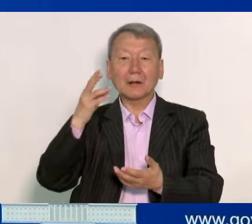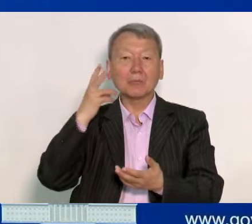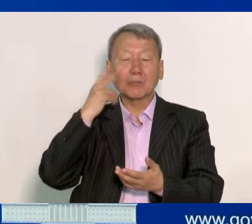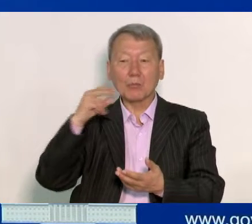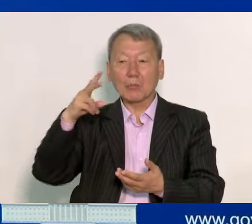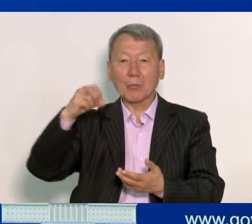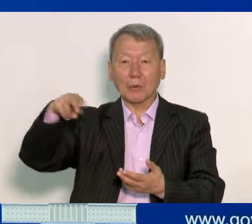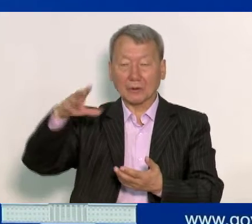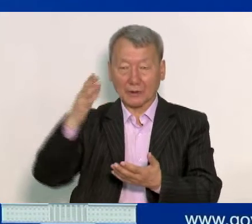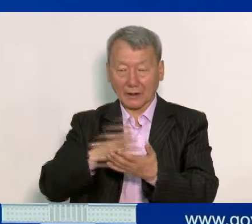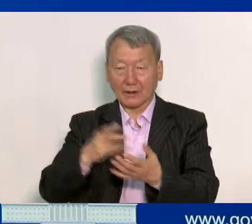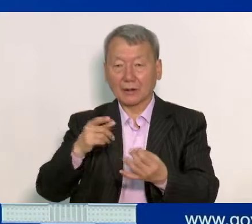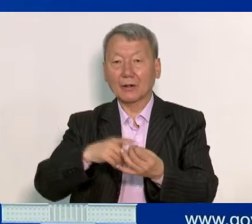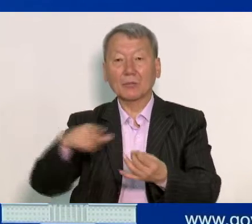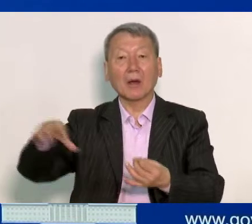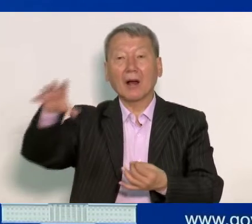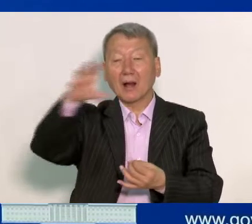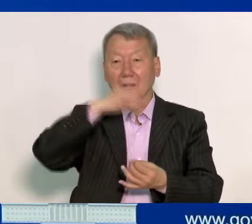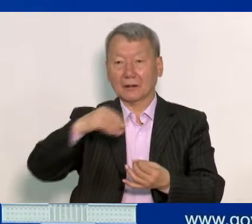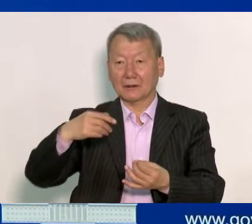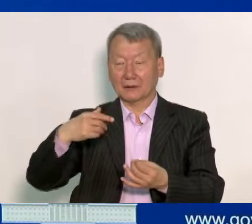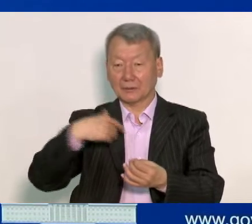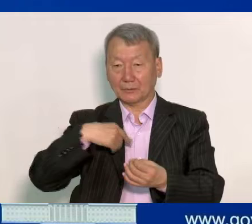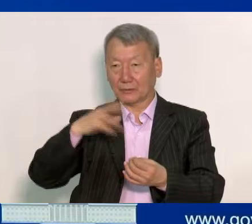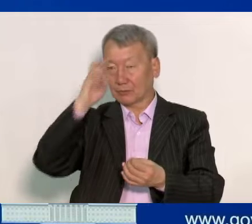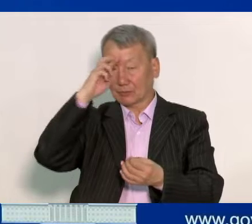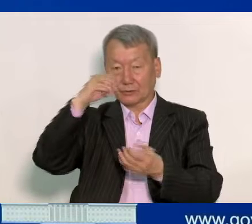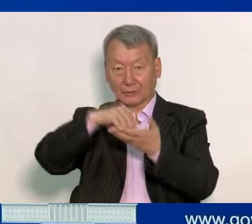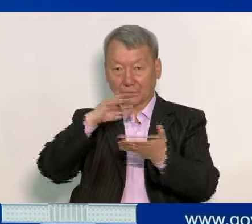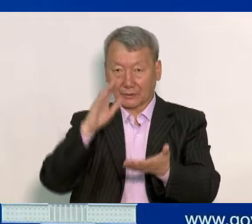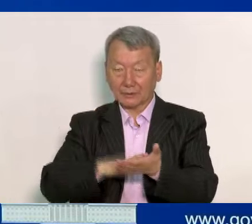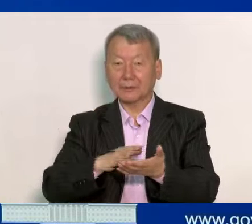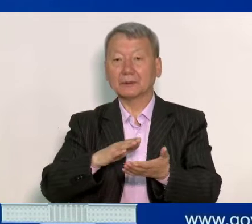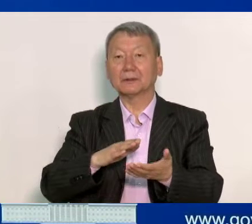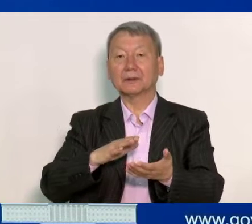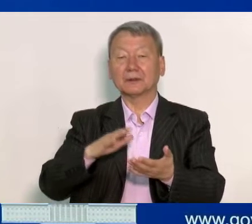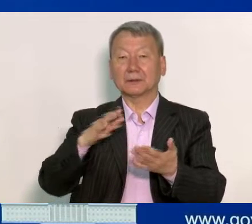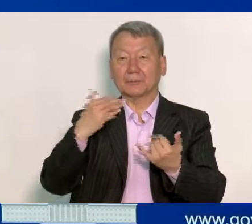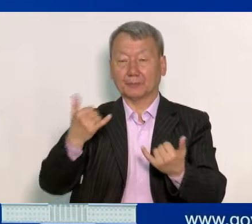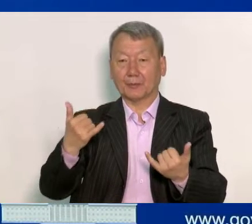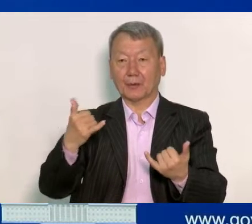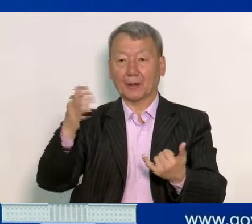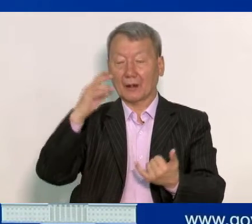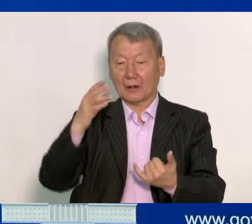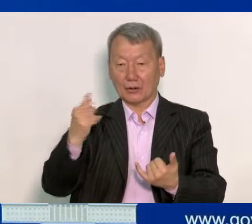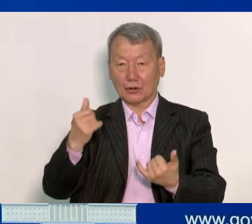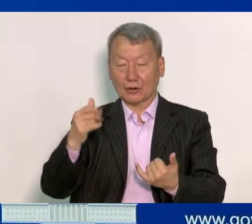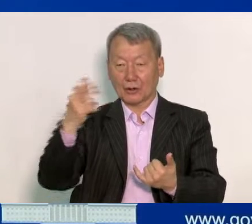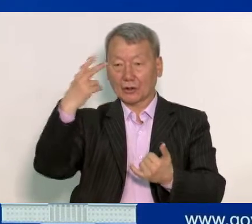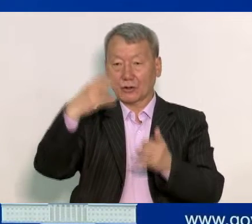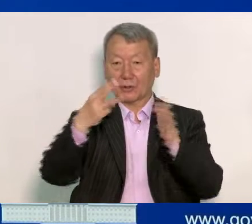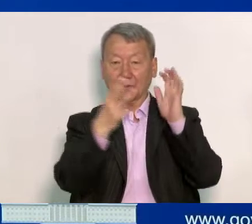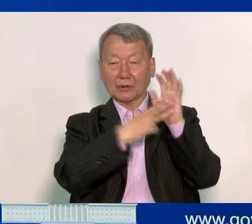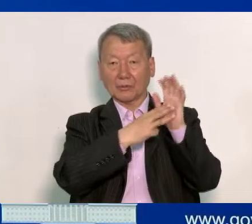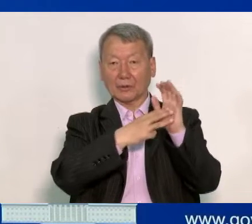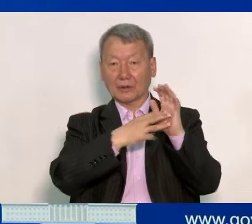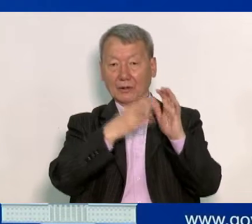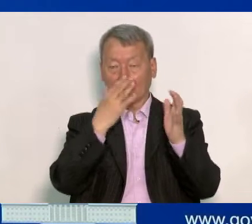боюнча чарбалары бар. Ушулардын баарын азыр мамлекеттик регистрациядан өтүп атат. Мына алып айтсак, канаттуулар азыр 28